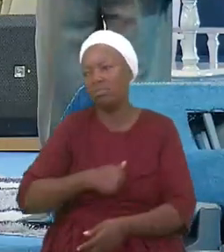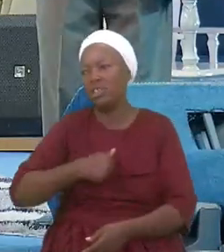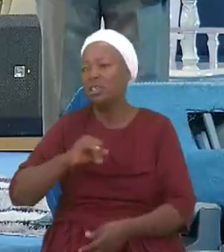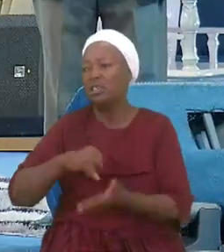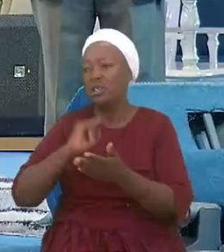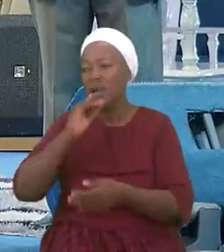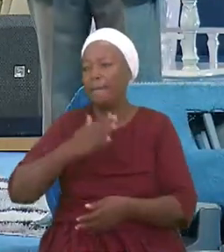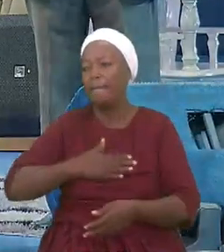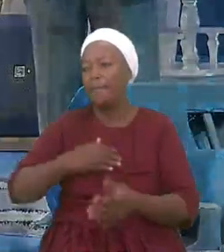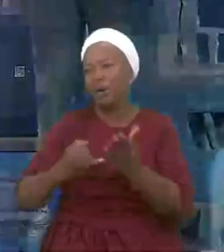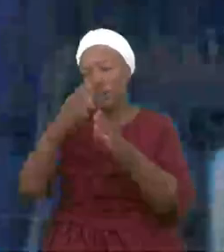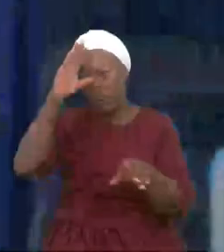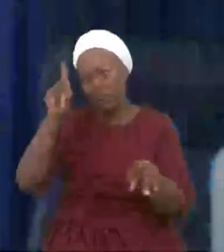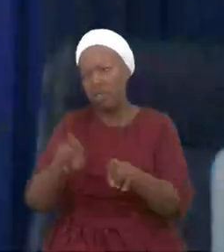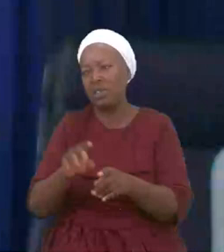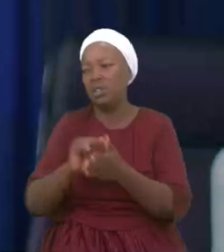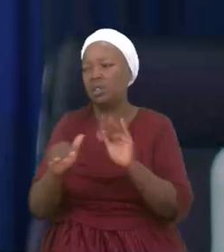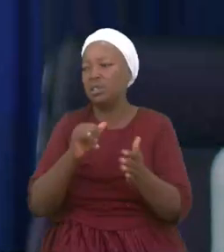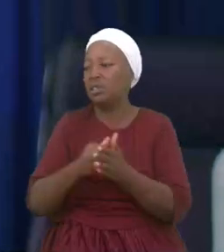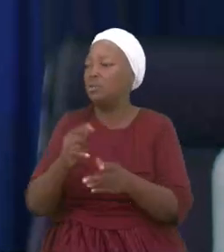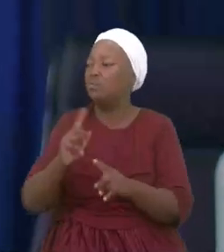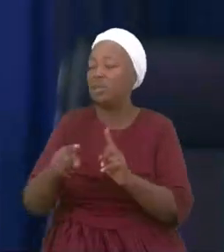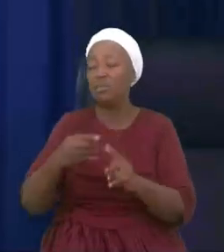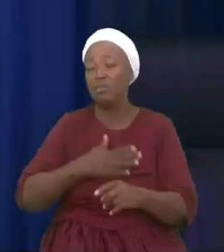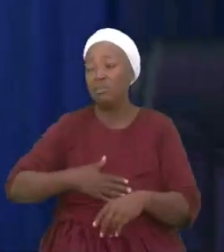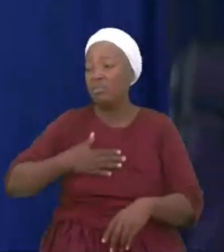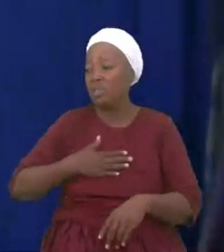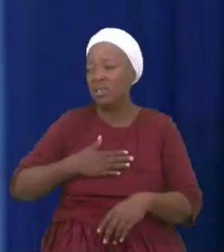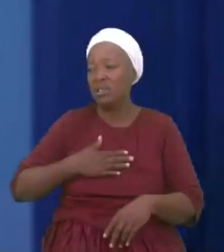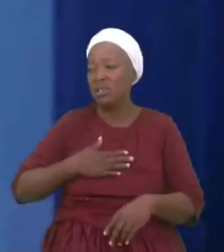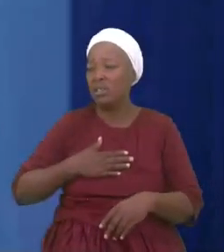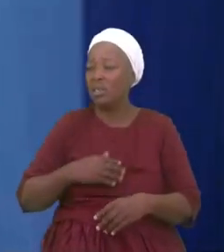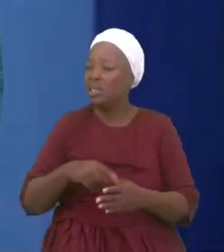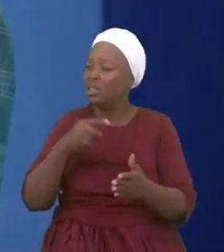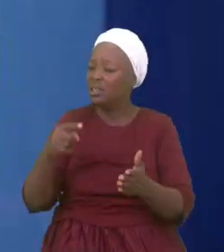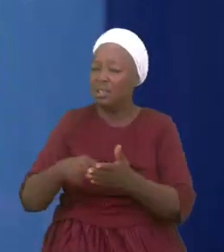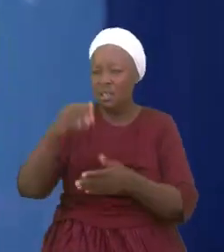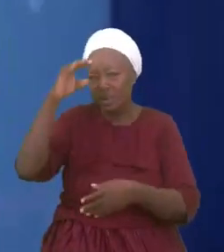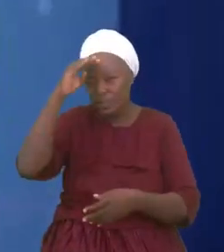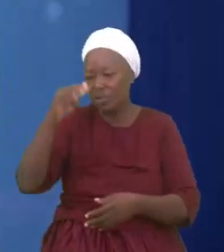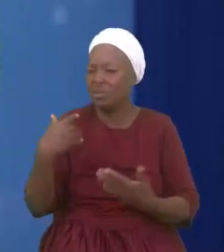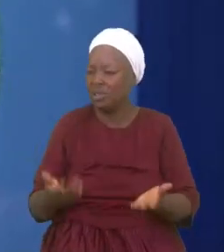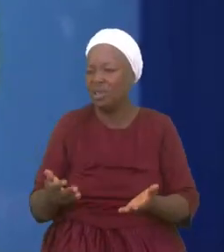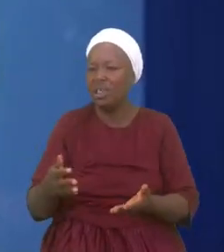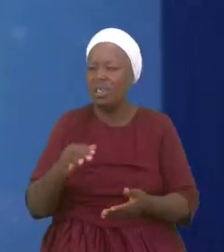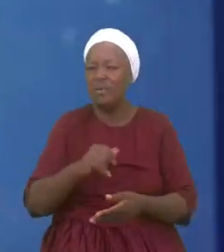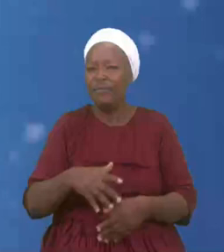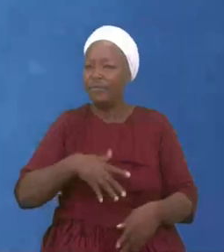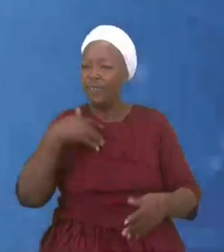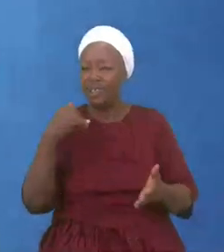alors vous alors le le maître vient qui a fait ceci c'est